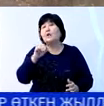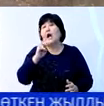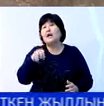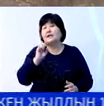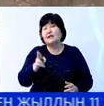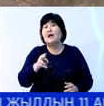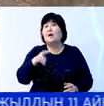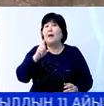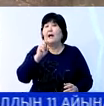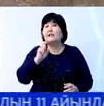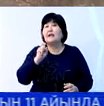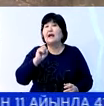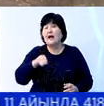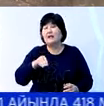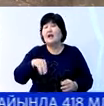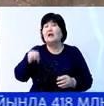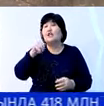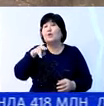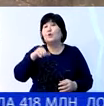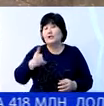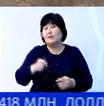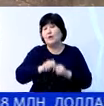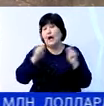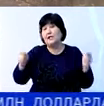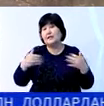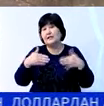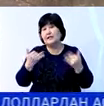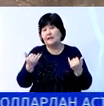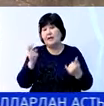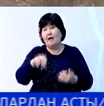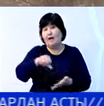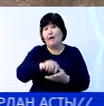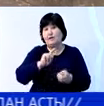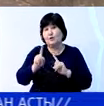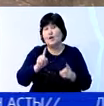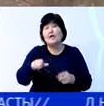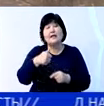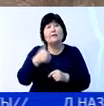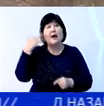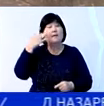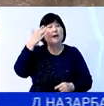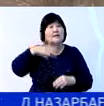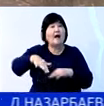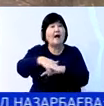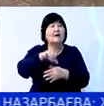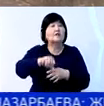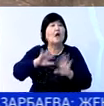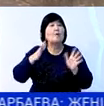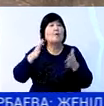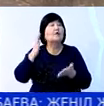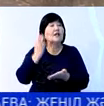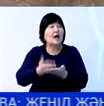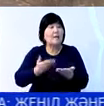осы ашық есік күндеріне қатысуда. Сондықтан ең басты мақсат осы халықтың арасындағы болып жатқан